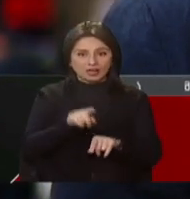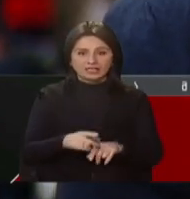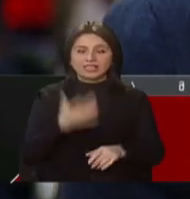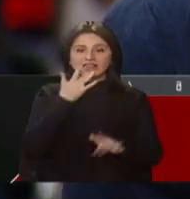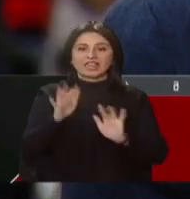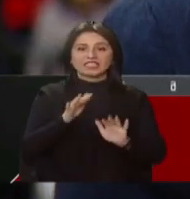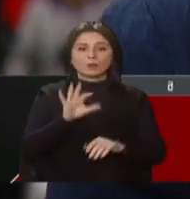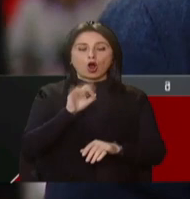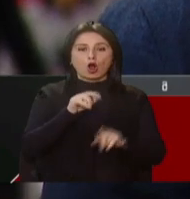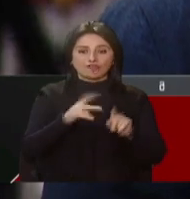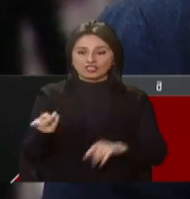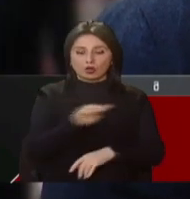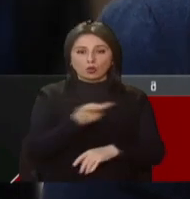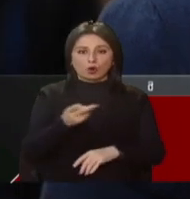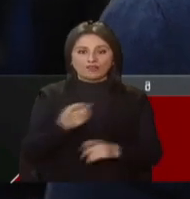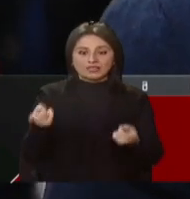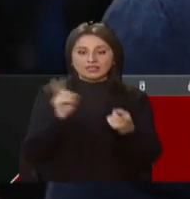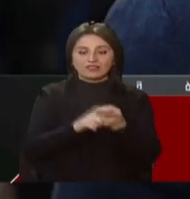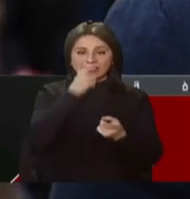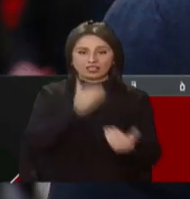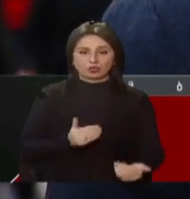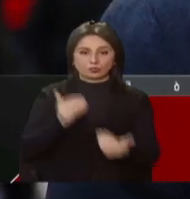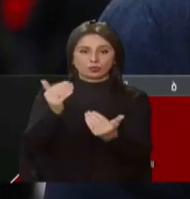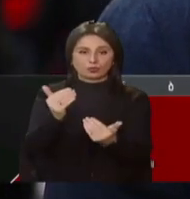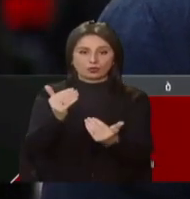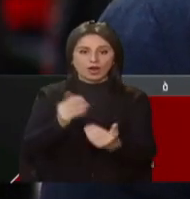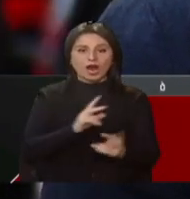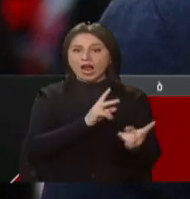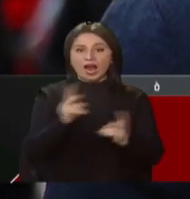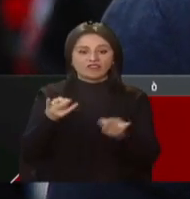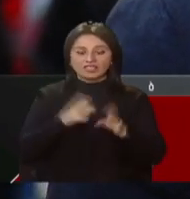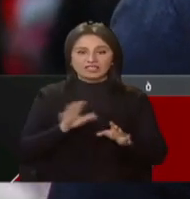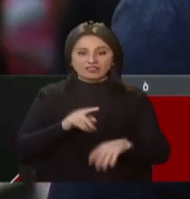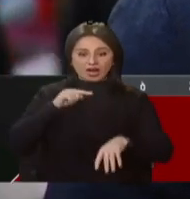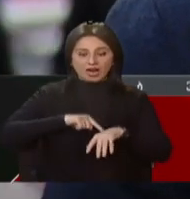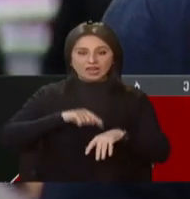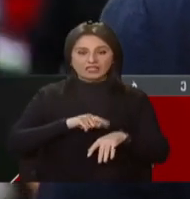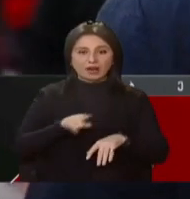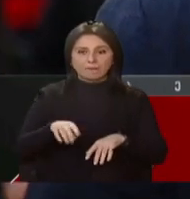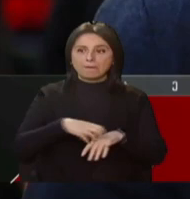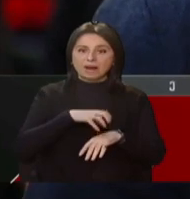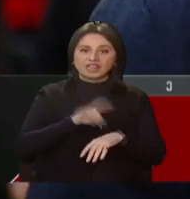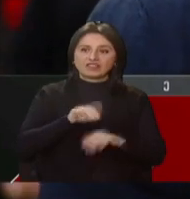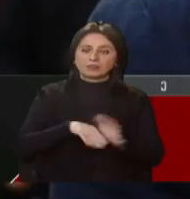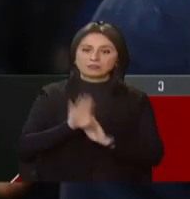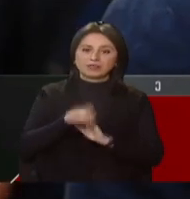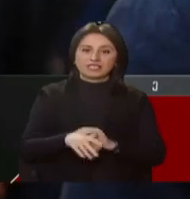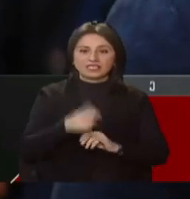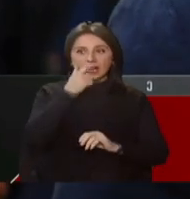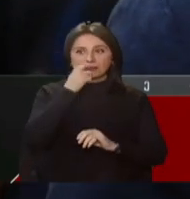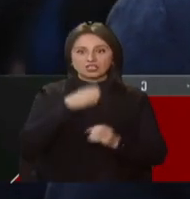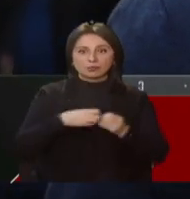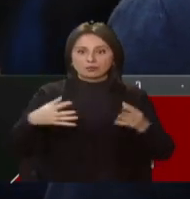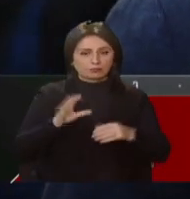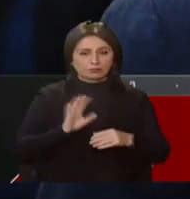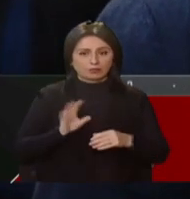ertiani natsomozrobis ofisits orive asotsirdeba Mikhail Saakashvilitan da rom aravis ar darchenoda gantsda rom vinne am partiidan midis. Mișase emisiunea,